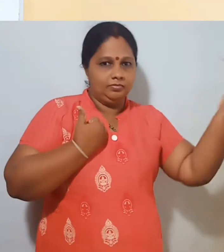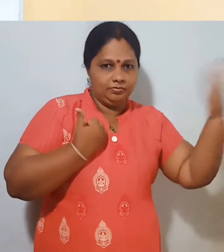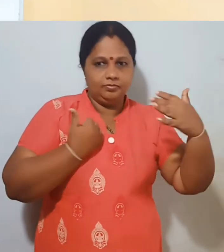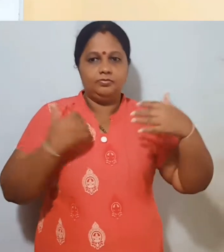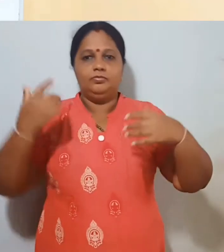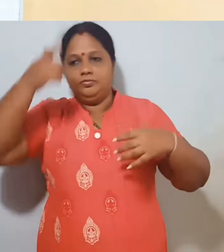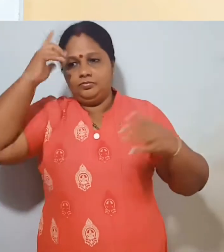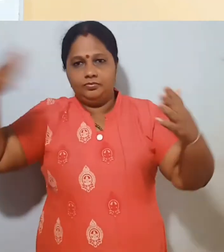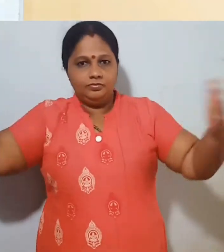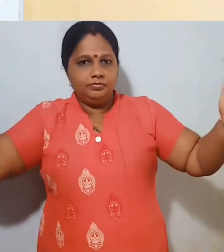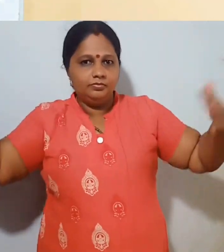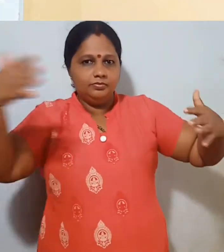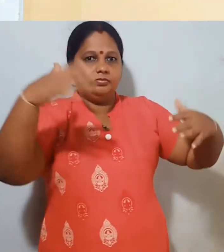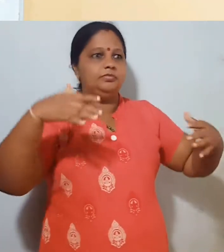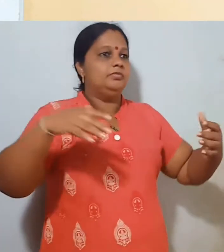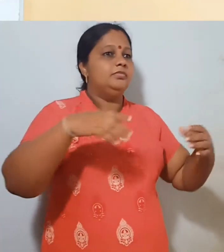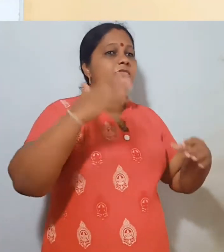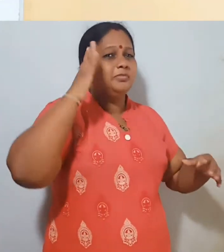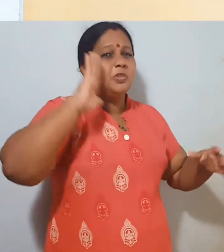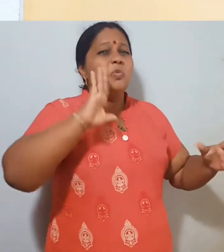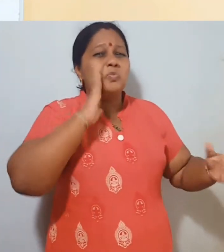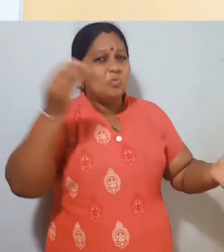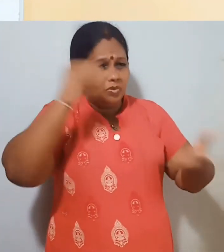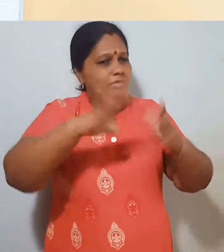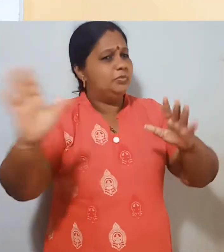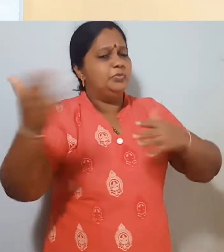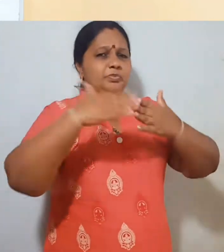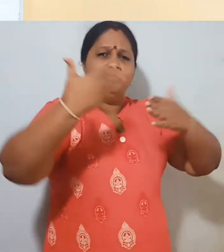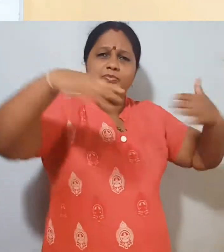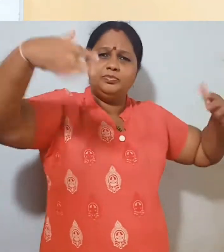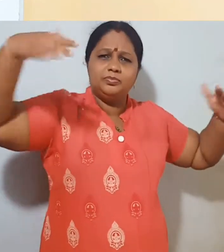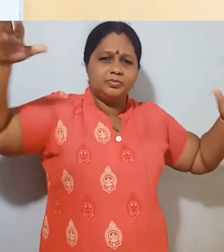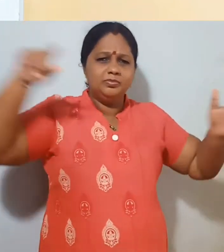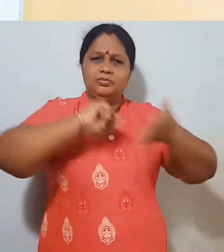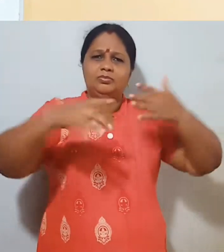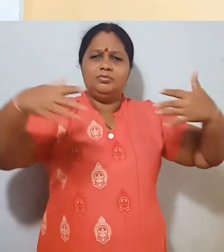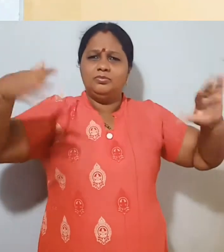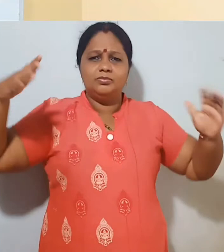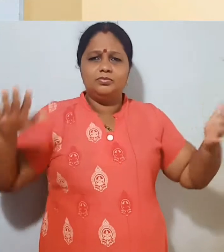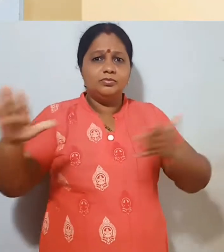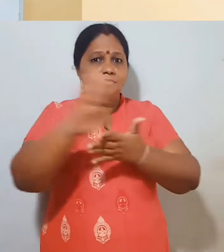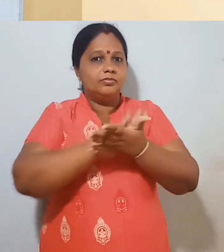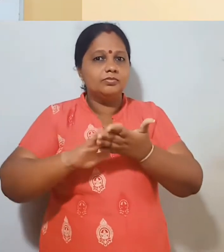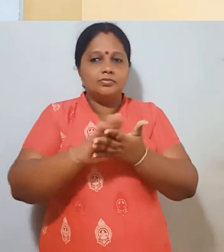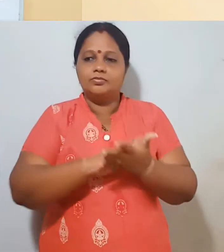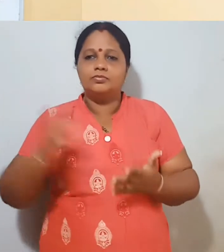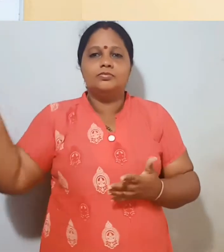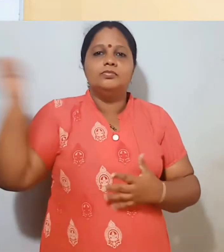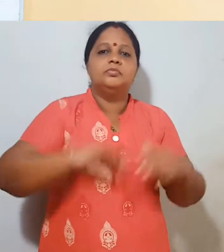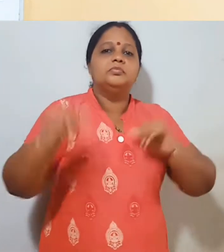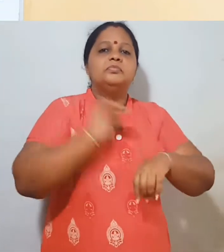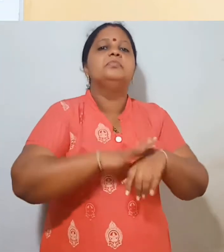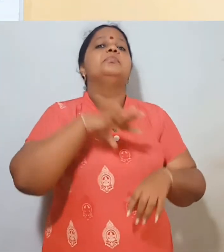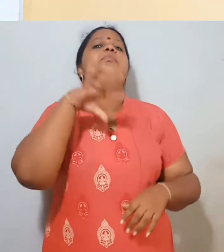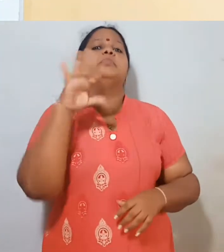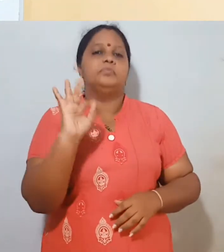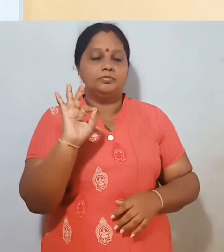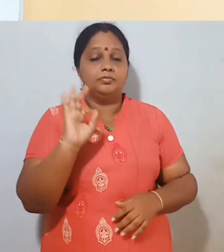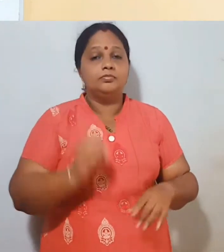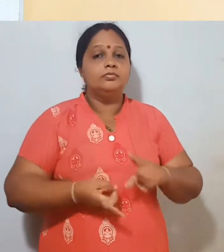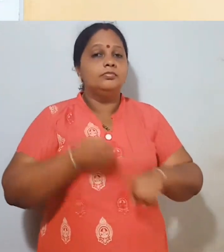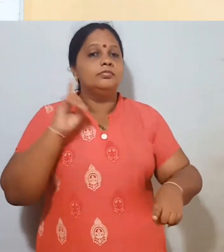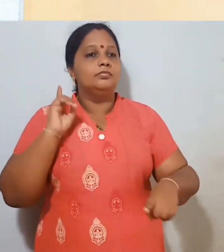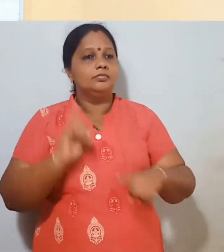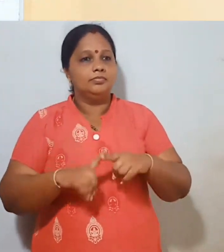பெரிய ஒரு அனர்த்தத்தை சமாளிக்கிறதுக்கு. அப்ப இப்படி எல்லாம் ஹாஸ்பிட்டல்ல செட்டப் இருக்கிறதெல்லாம் பொதுமக்களுக்கு தெரிஞ்சிருக்கணும். திடீரென்று கொண்டு